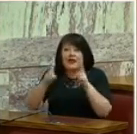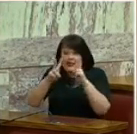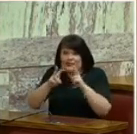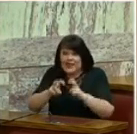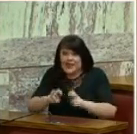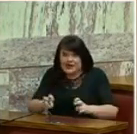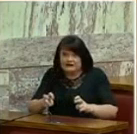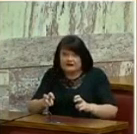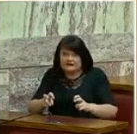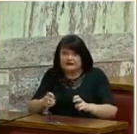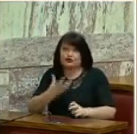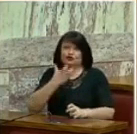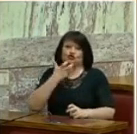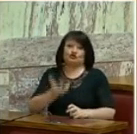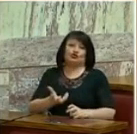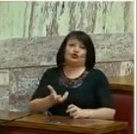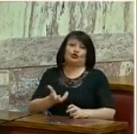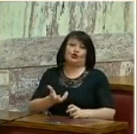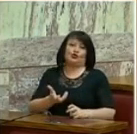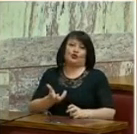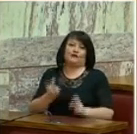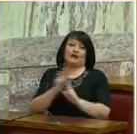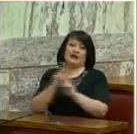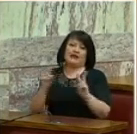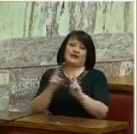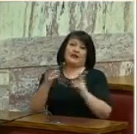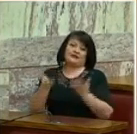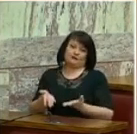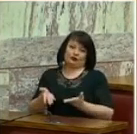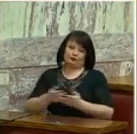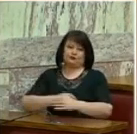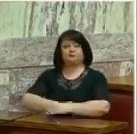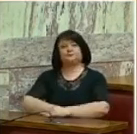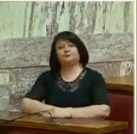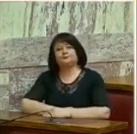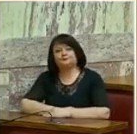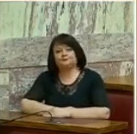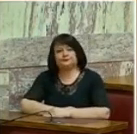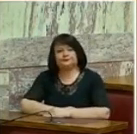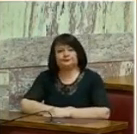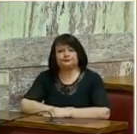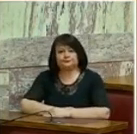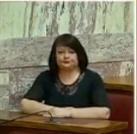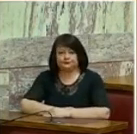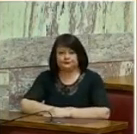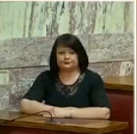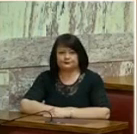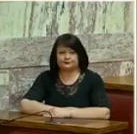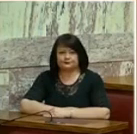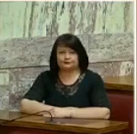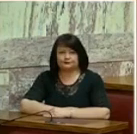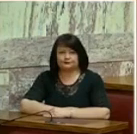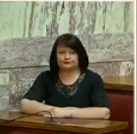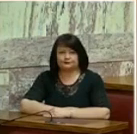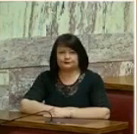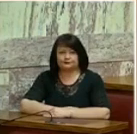να κάνουμε μια σοβαρή θεσμική εξυγείαση στο σύστημα. Αυτή είναι η ουσία της υπόθεσης. Και φοβάμαι